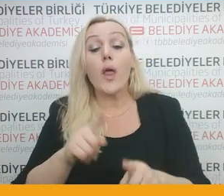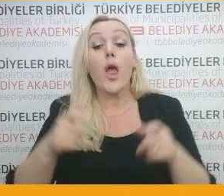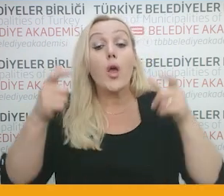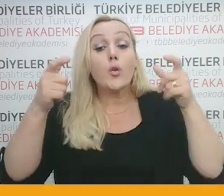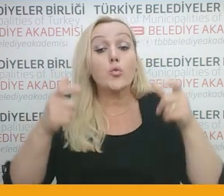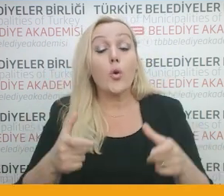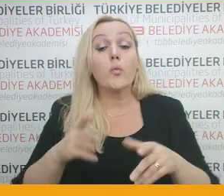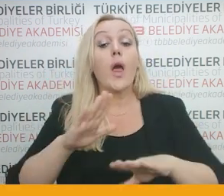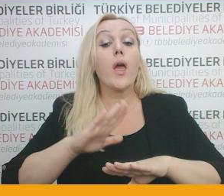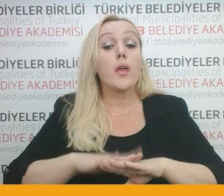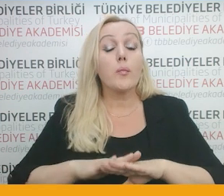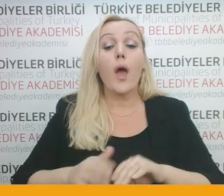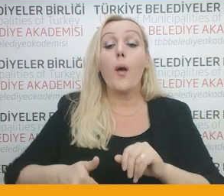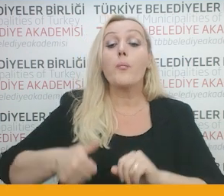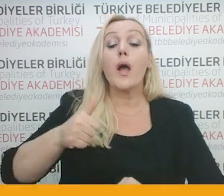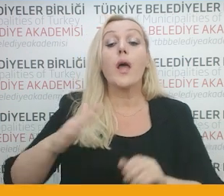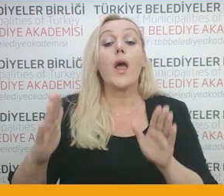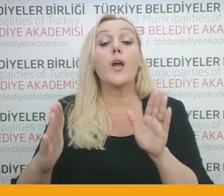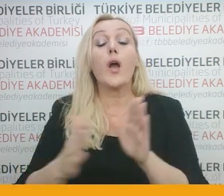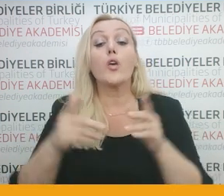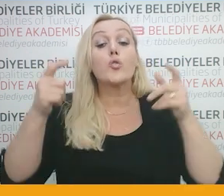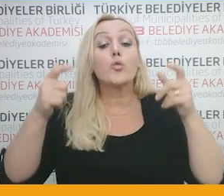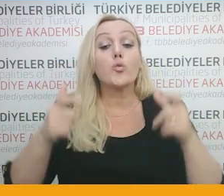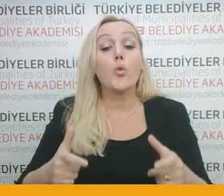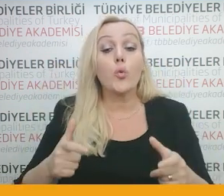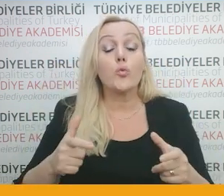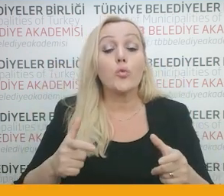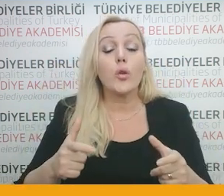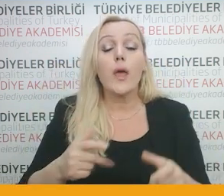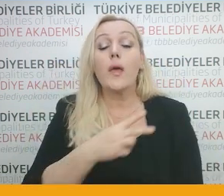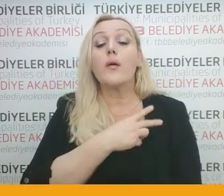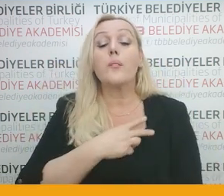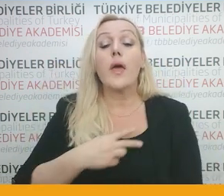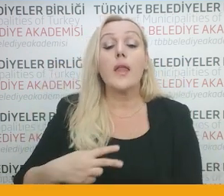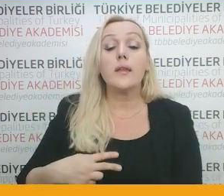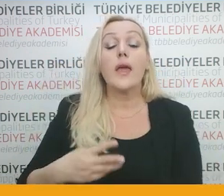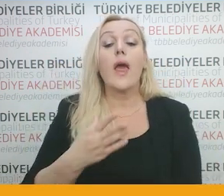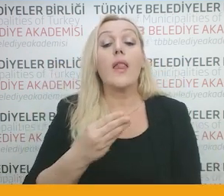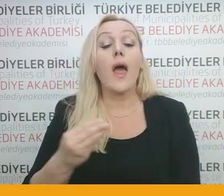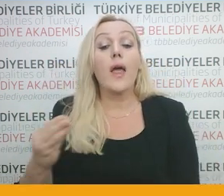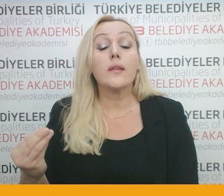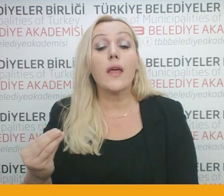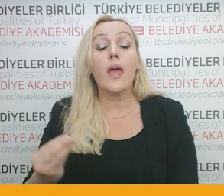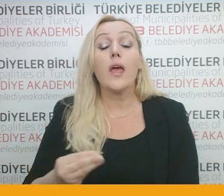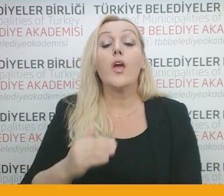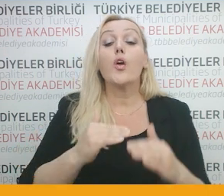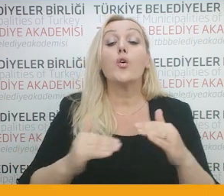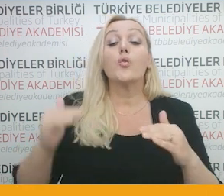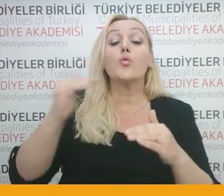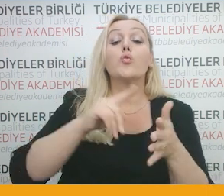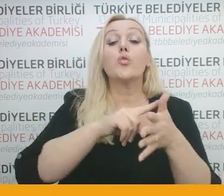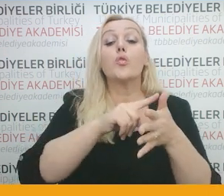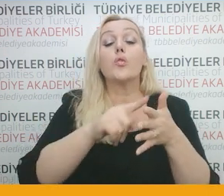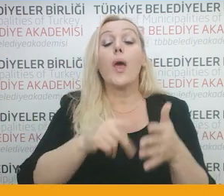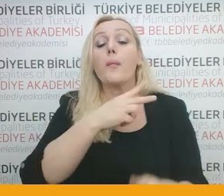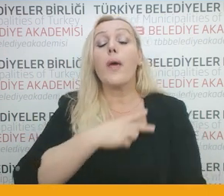yerine getirmesinden bakana karşı sorumludurlar. Merkezi idarelerde bakana karşı sorumlu. Mahalli idarelerde ise yani belediyelerde üst yönetici olarak belediye başkanı